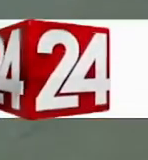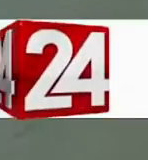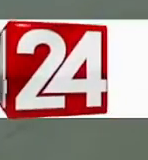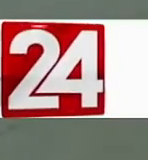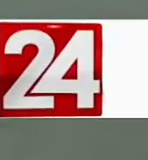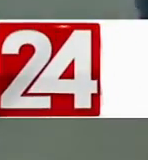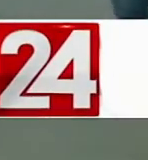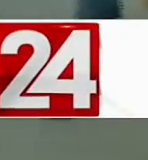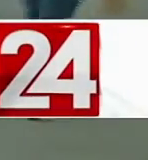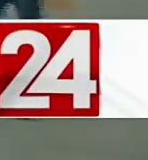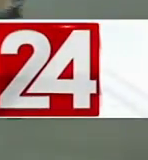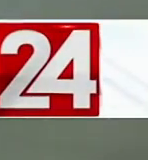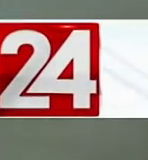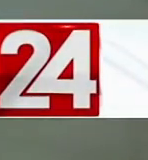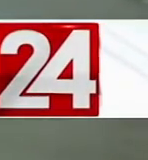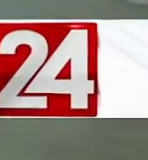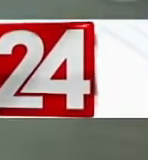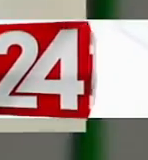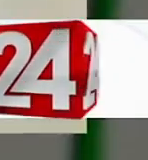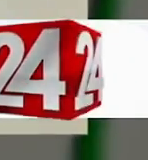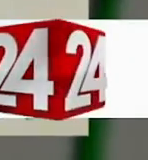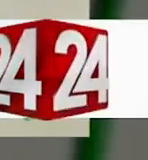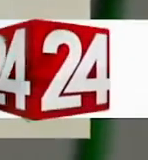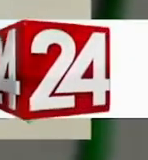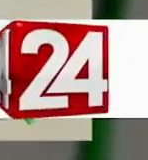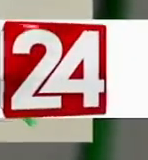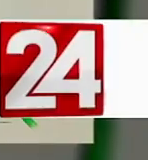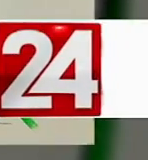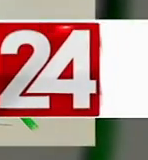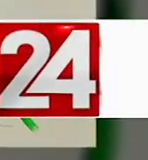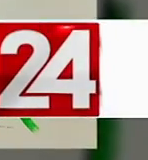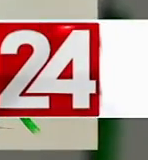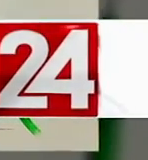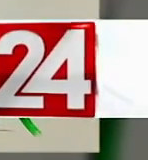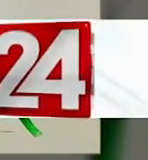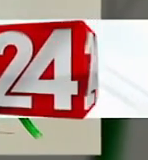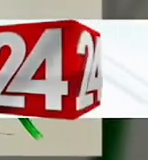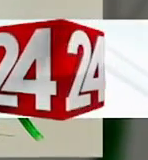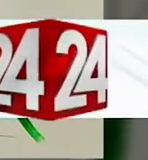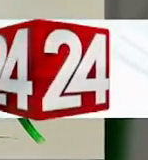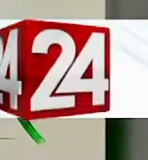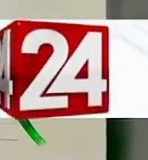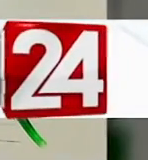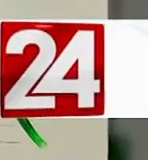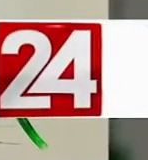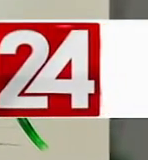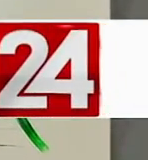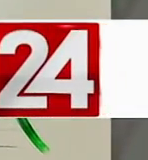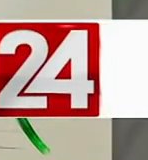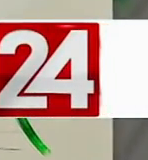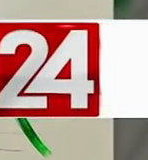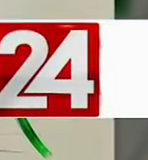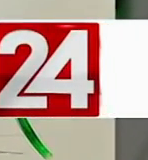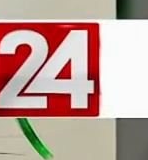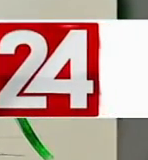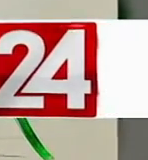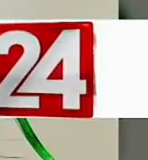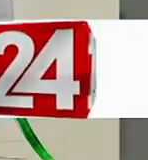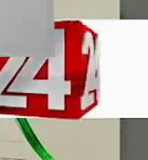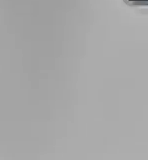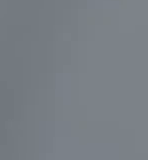City, binakura na. Isusuot ni Duterte sa panunumpa, silipin.